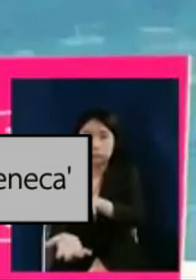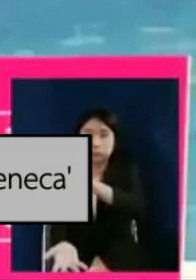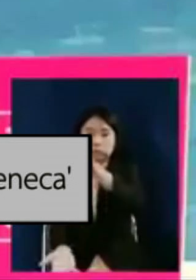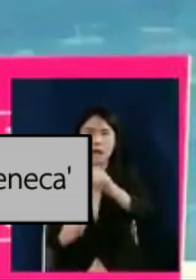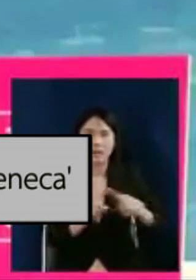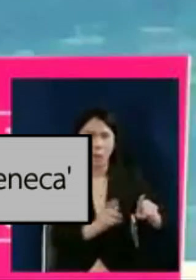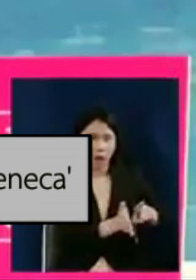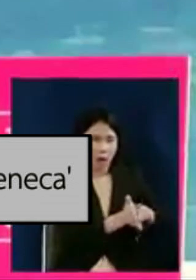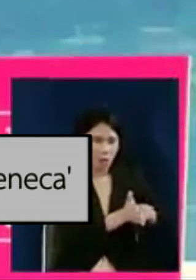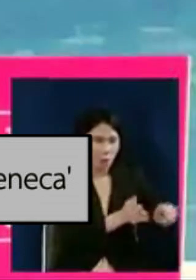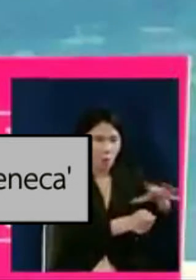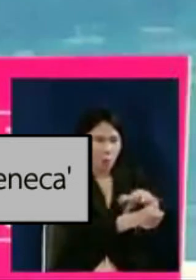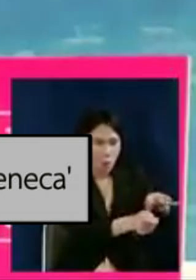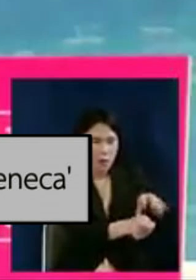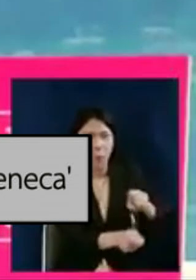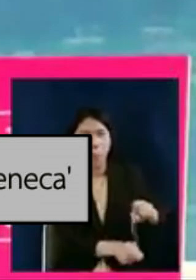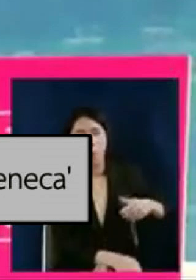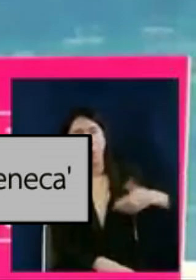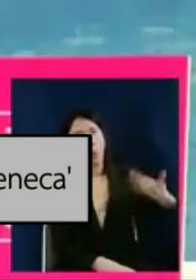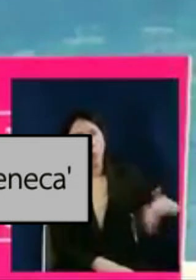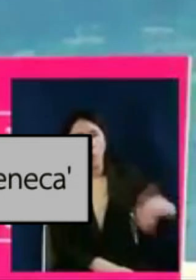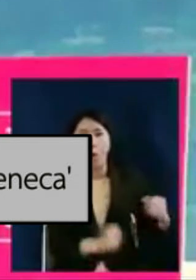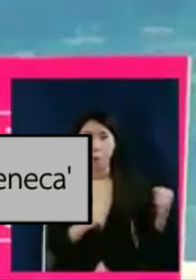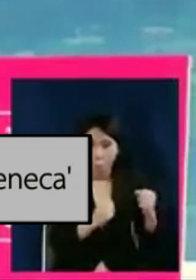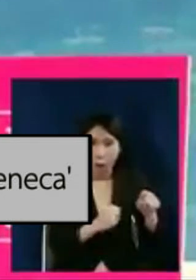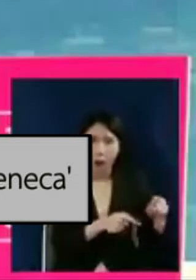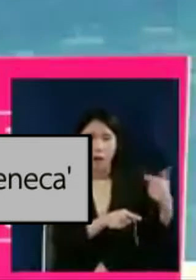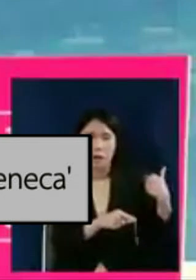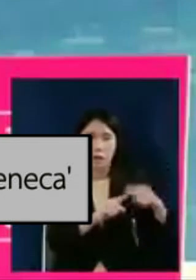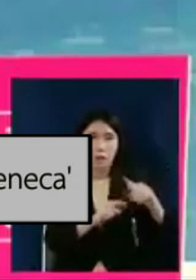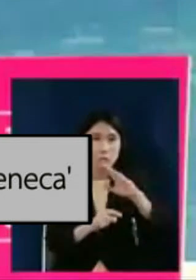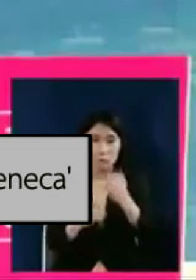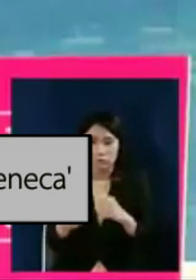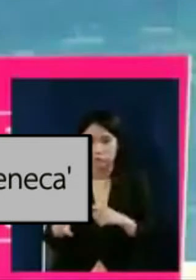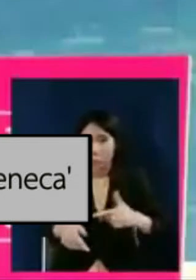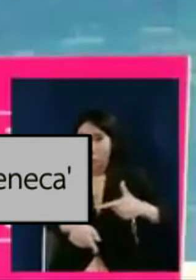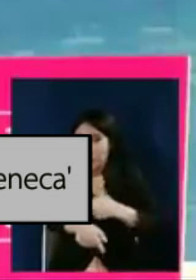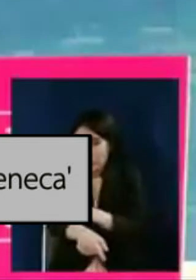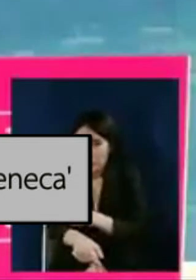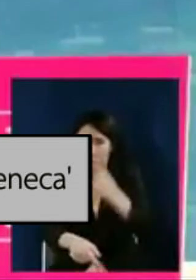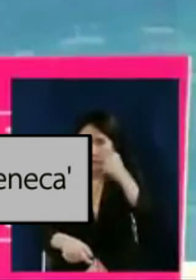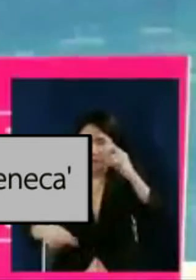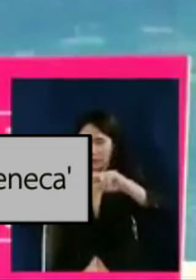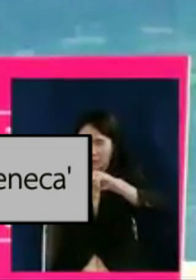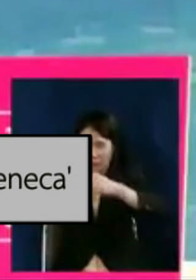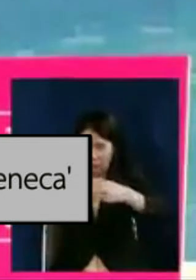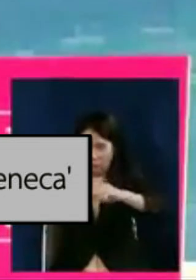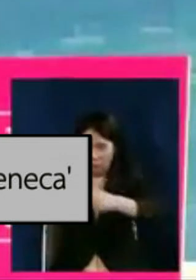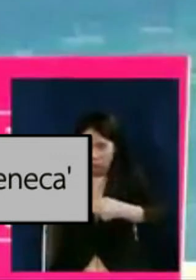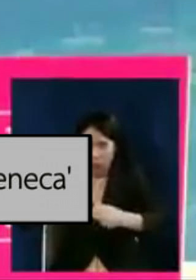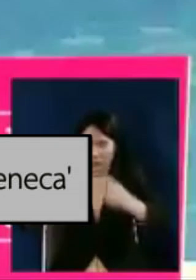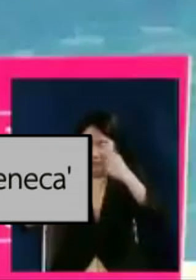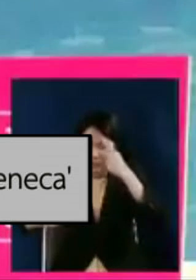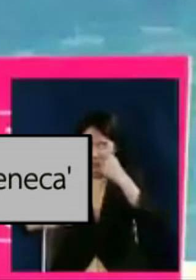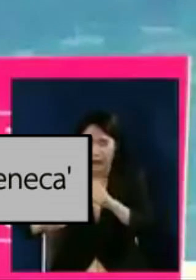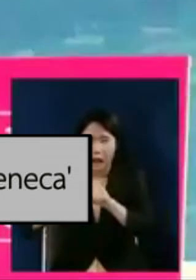นะฮะถ้าเราเพราะเชื้อขึ้นมาขยายจำนวนขึ้นมานะฮะเป็นล้านล้านเท่าเลยนะเราลองนึก